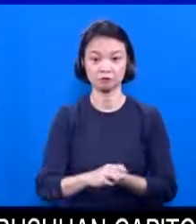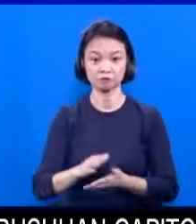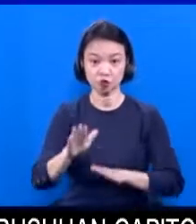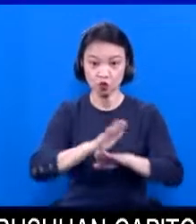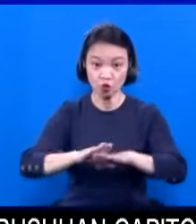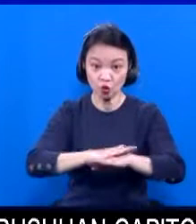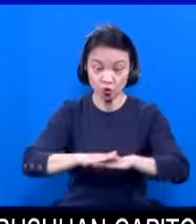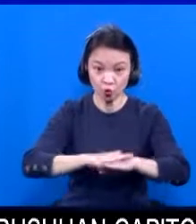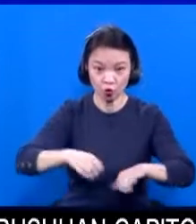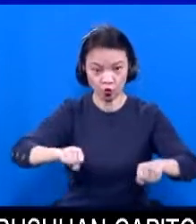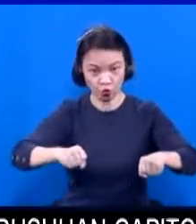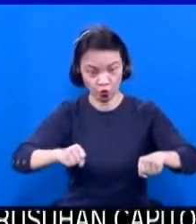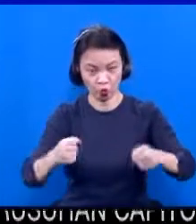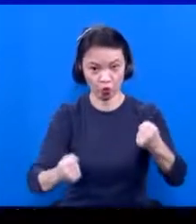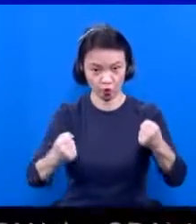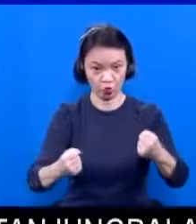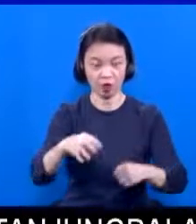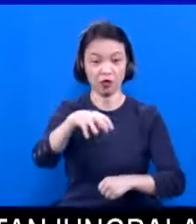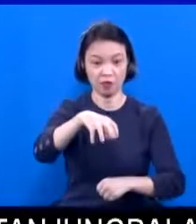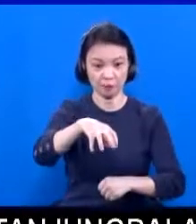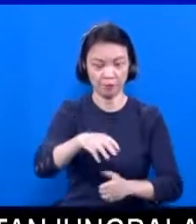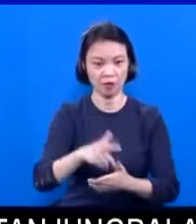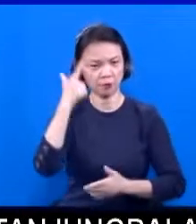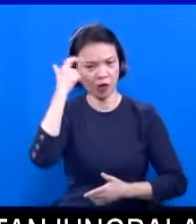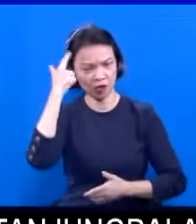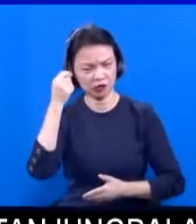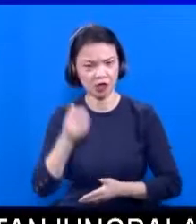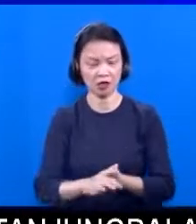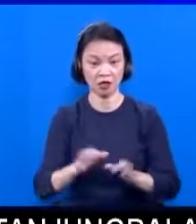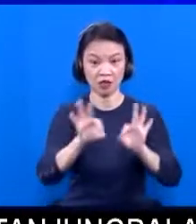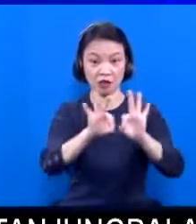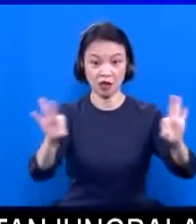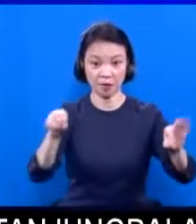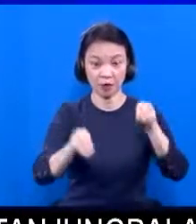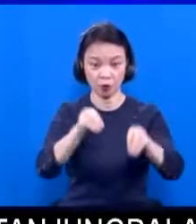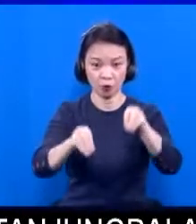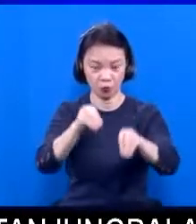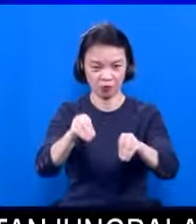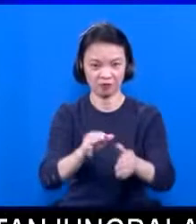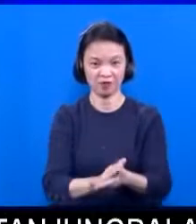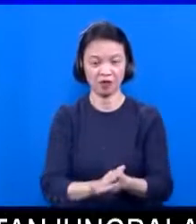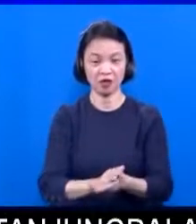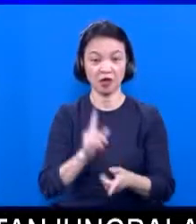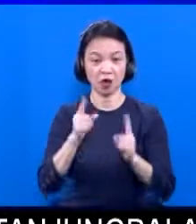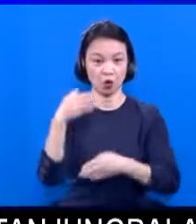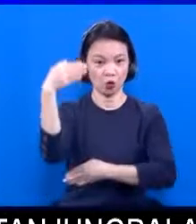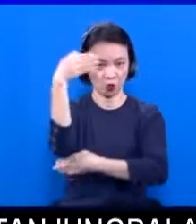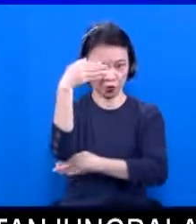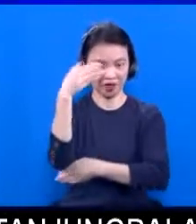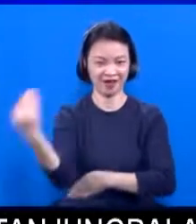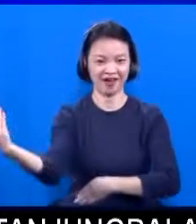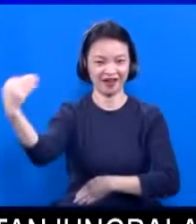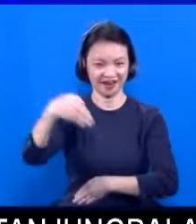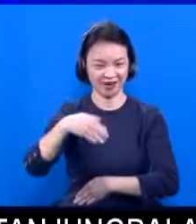sebagai tempat belajar dan belanja tanaman hidroponik. Nah, kalau ke Kuningan, Jawa Barat, coba deh mampir ke desa wisata UMKM